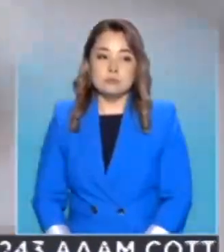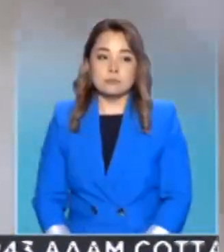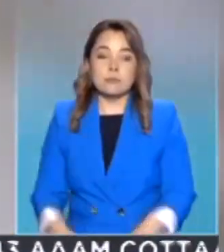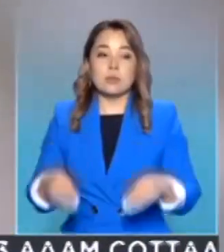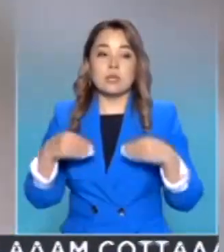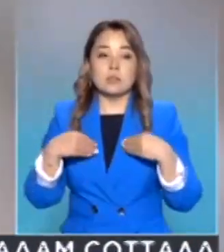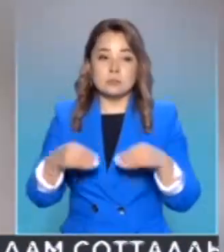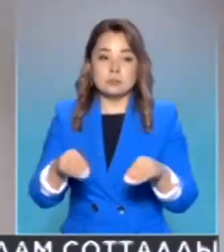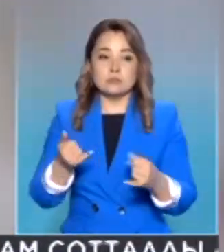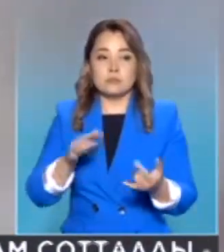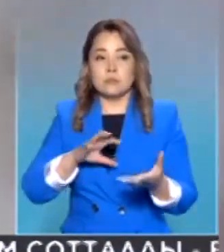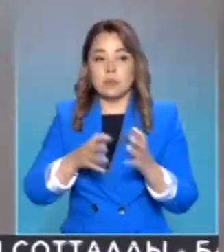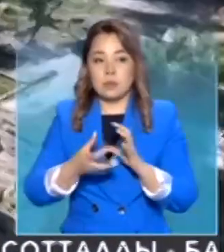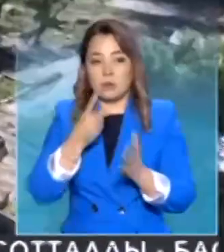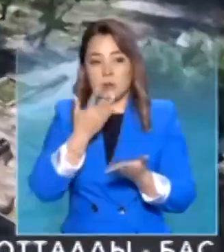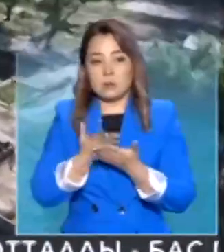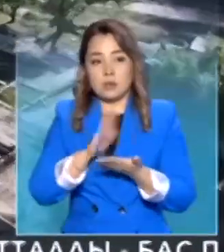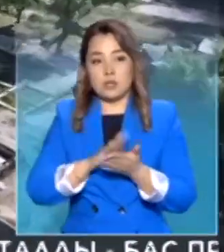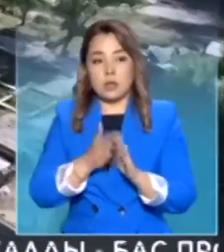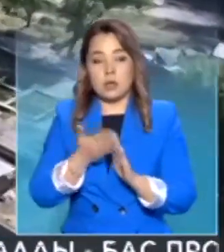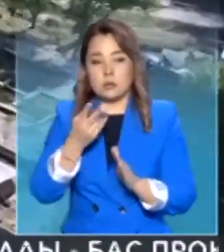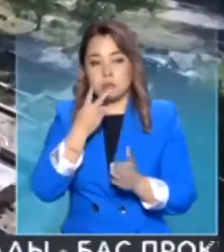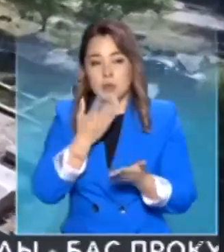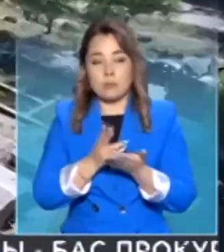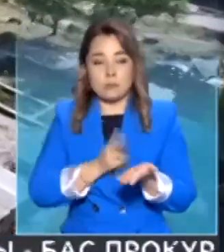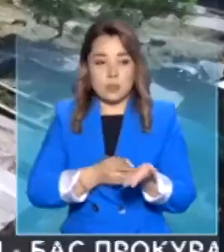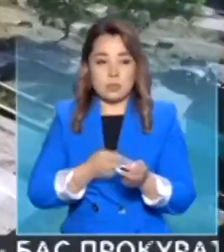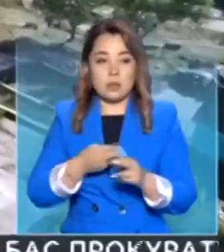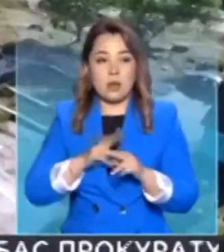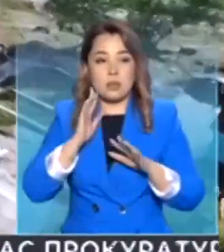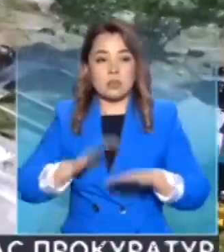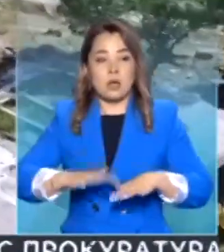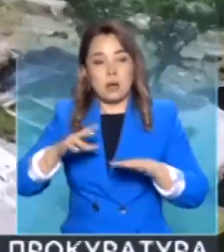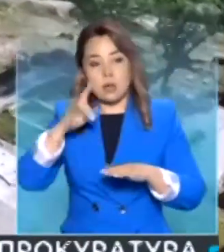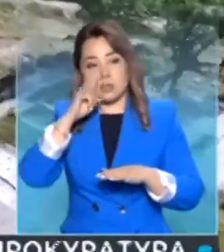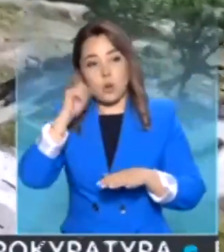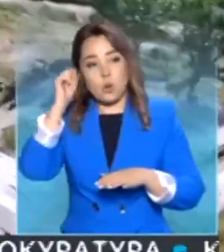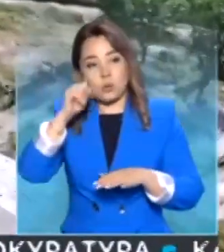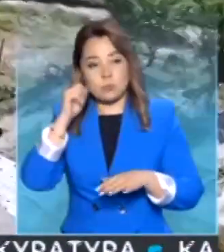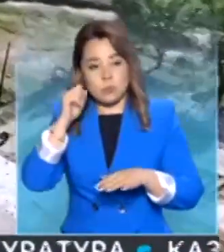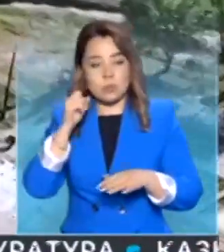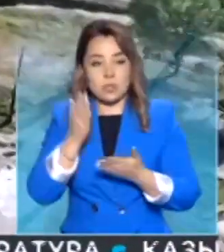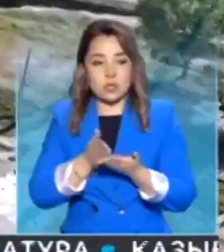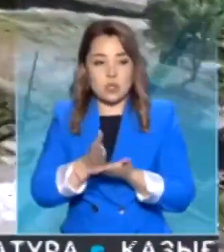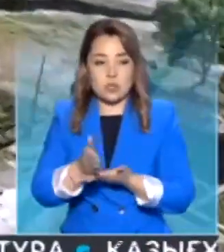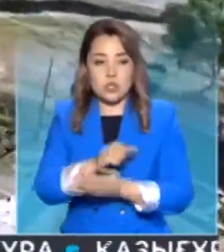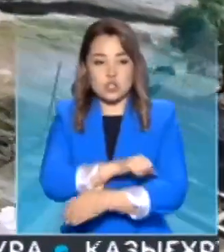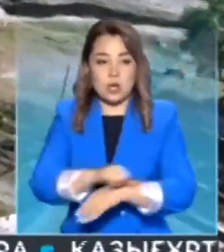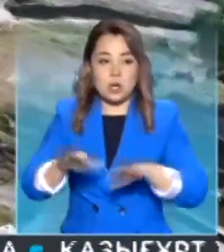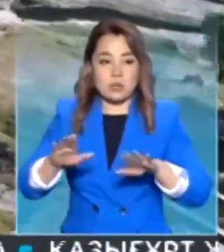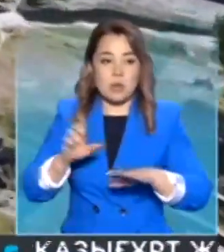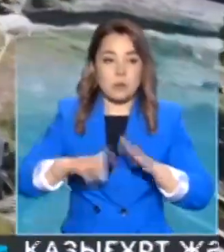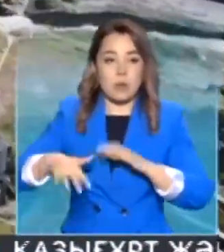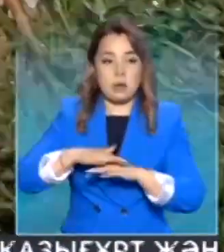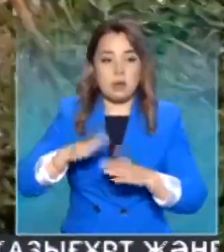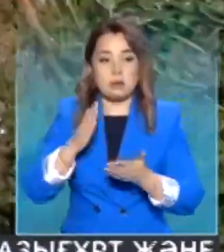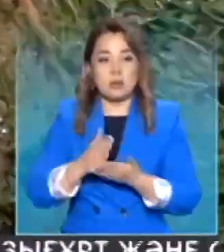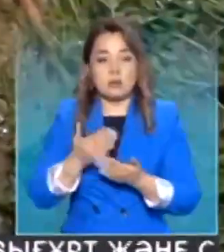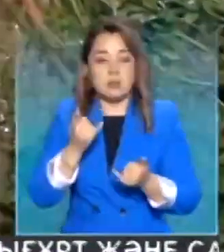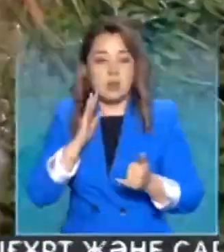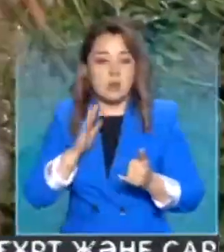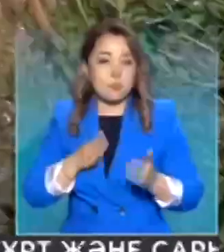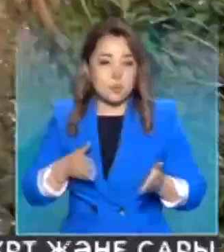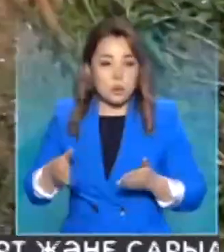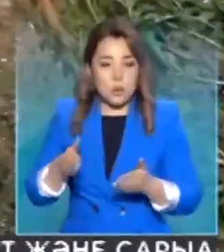жағдай мынандай болып тұр. Сондай тасқын қазақ-өзбек шекарасының шебіндегі Бағыс елді мекенінің маңындағы Газалкен су